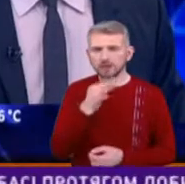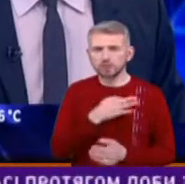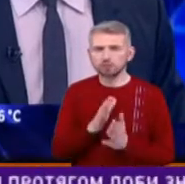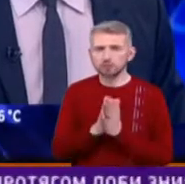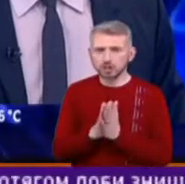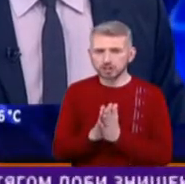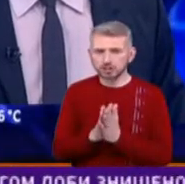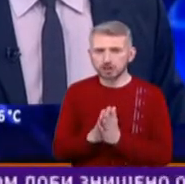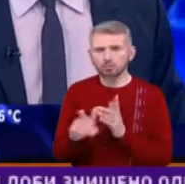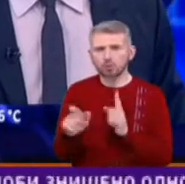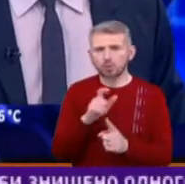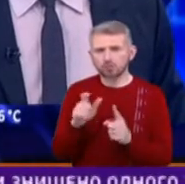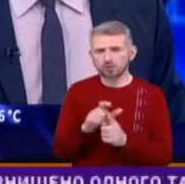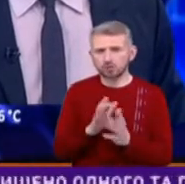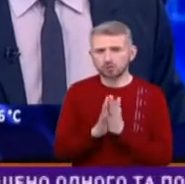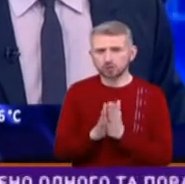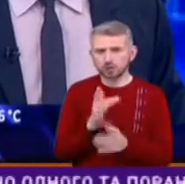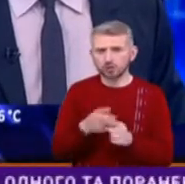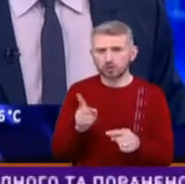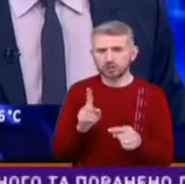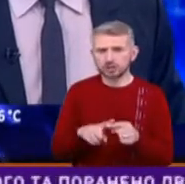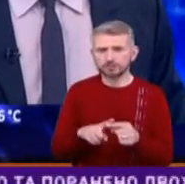ласка, прокоментуйте оці,